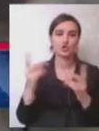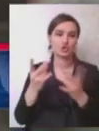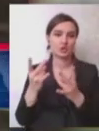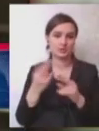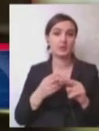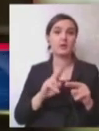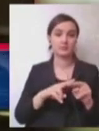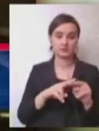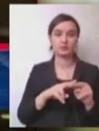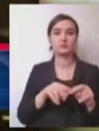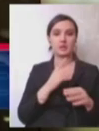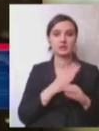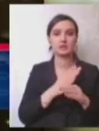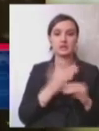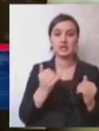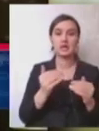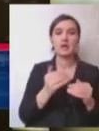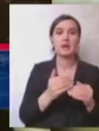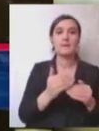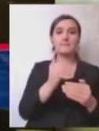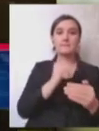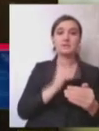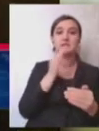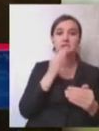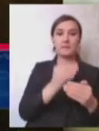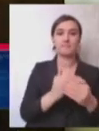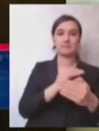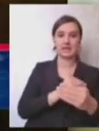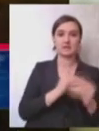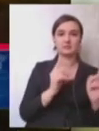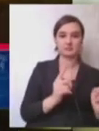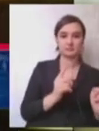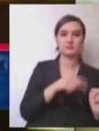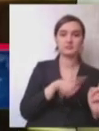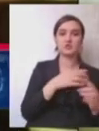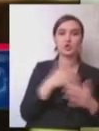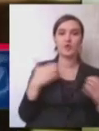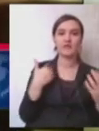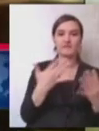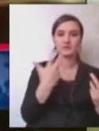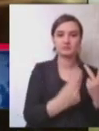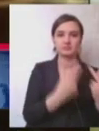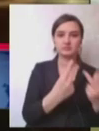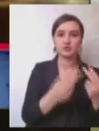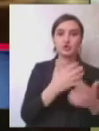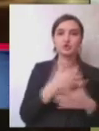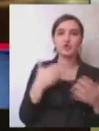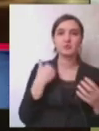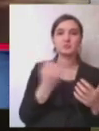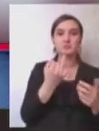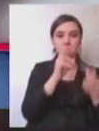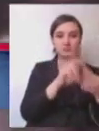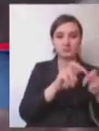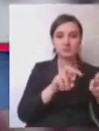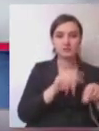ეტაპზე არის პრეკლინიკური ფაზა, რაც იმას ნიშნავს, რომ ამ დროისათვის სხვადასხვა ცხოველებზე მიმდინარეობს კვლევები და გამოცდა